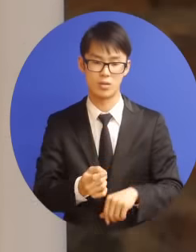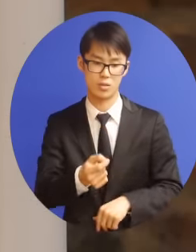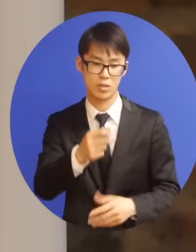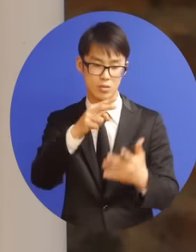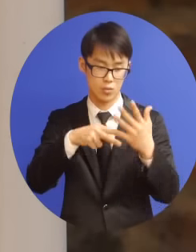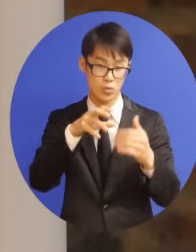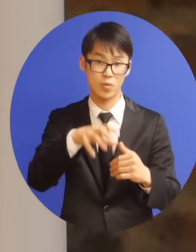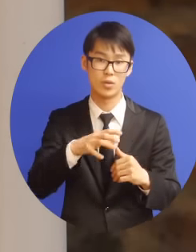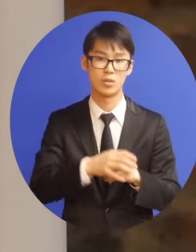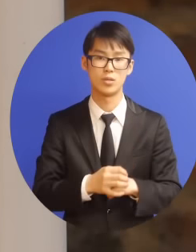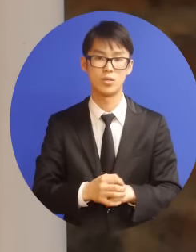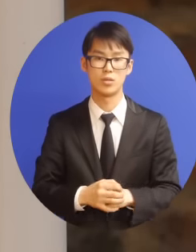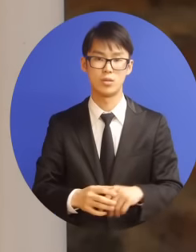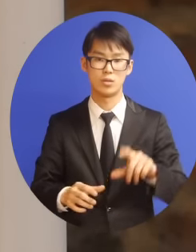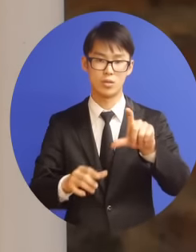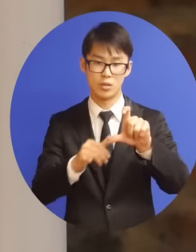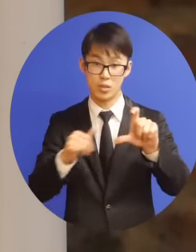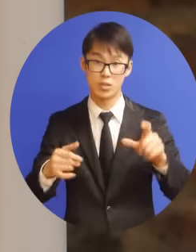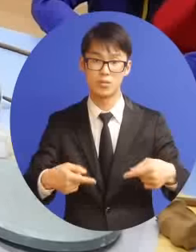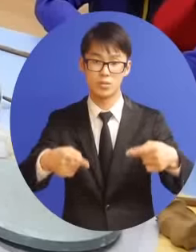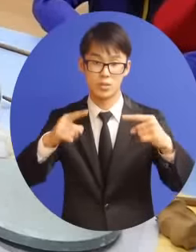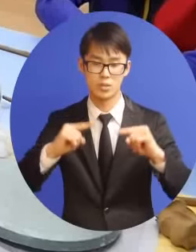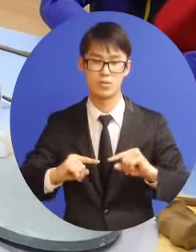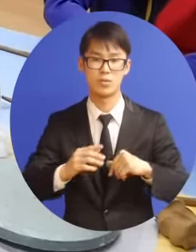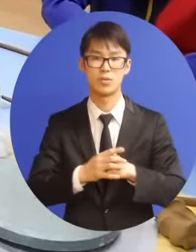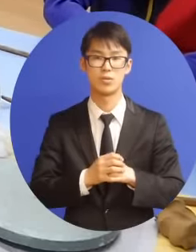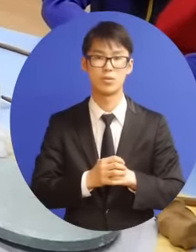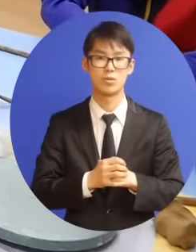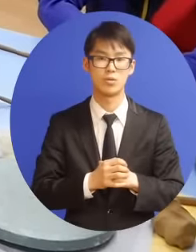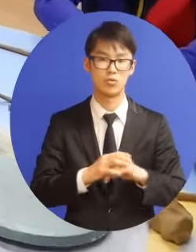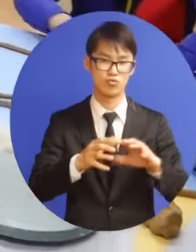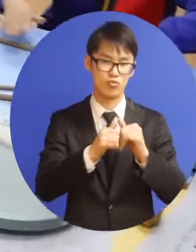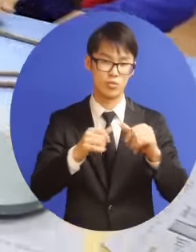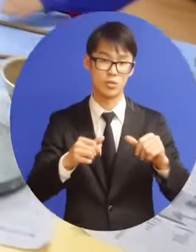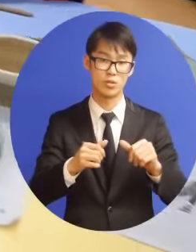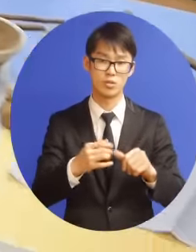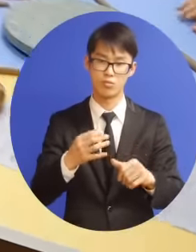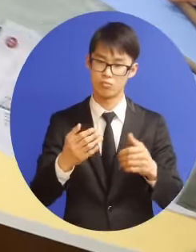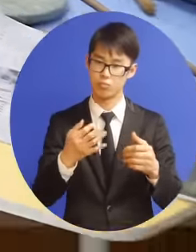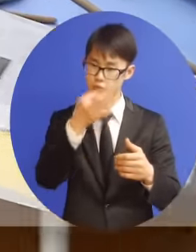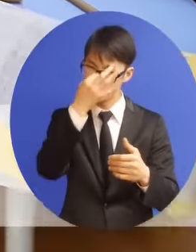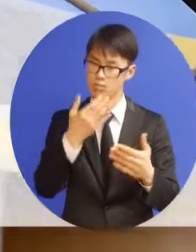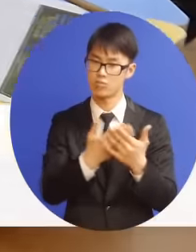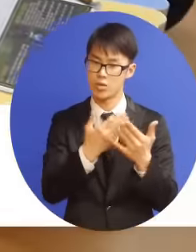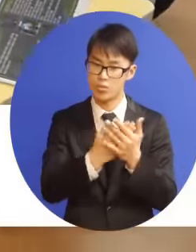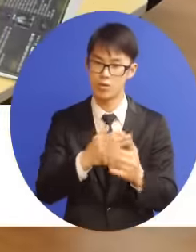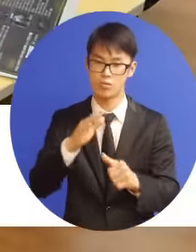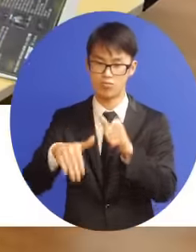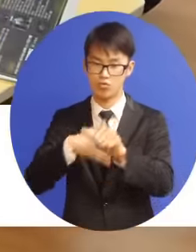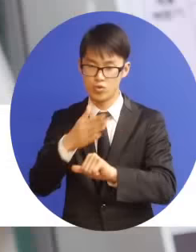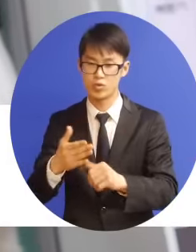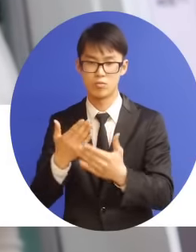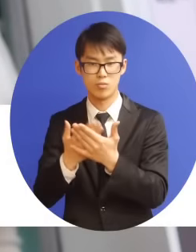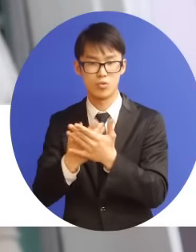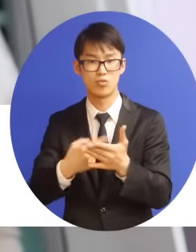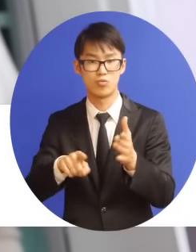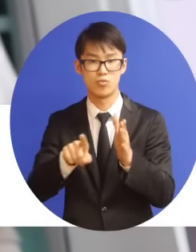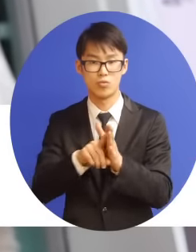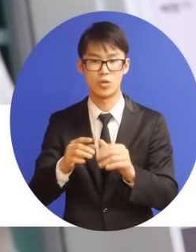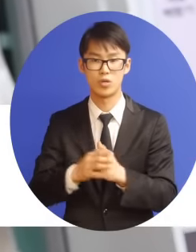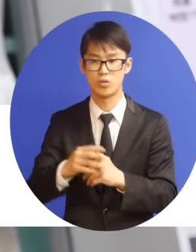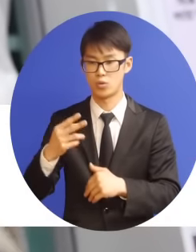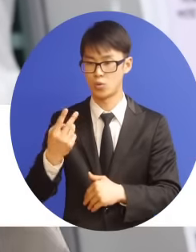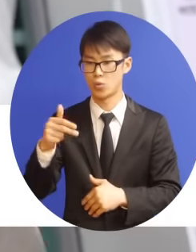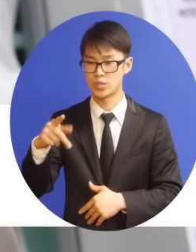작은 도서관에서 주민 15여 명이 참여한 가운데 주민들의 자기개발과 독서 분위기 조성을 위한 도자기